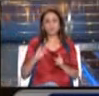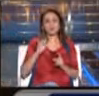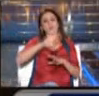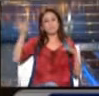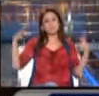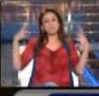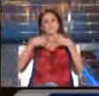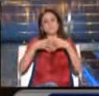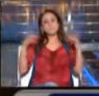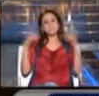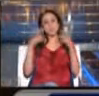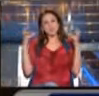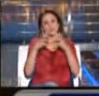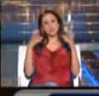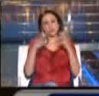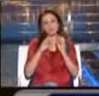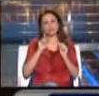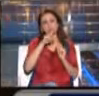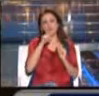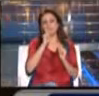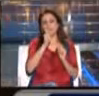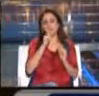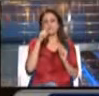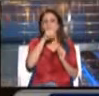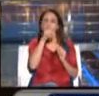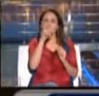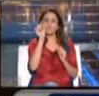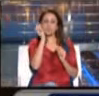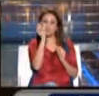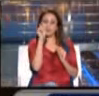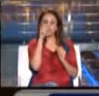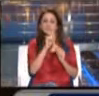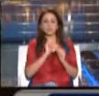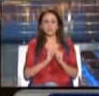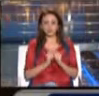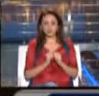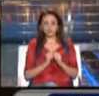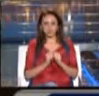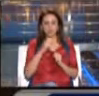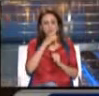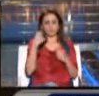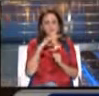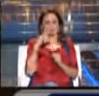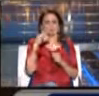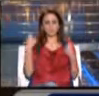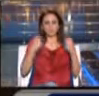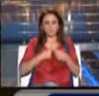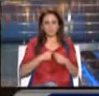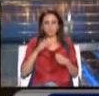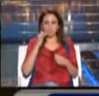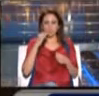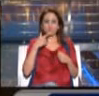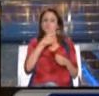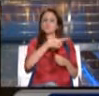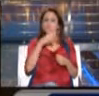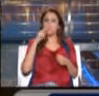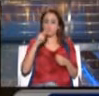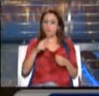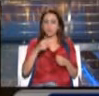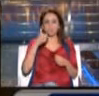وهو ده النقطه السلبيه كده طبعا كلام الكابتن خالد كلام محترم جدا وكلام الكابتن نادر كل